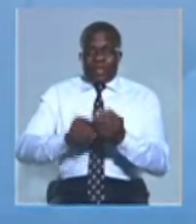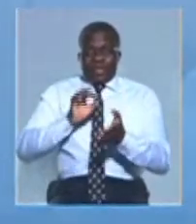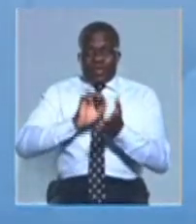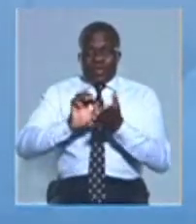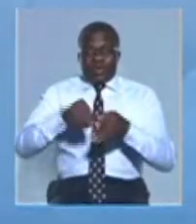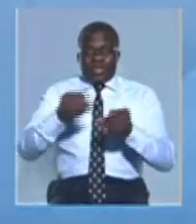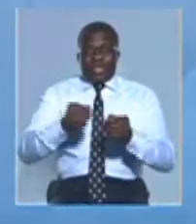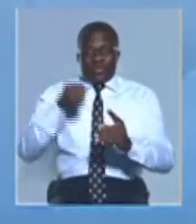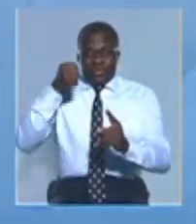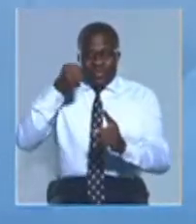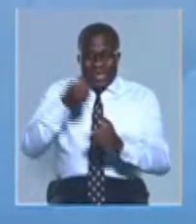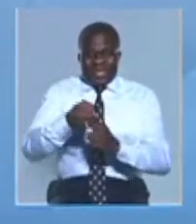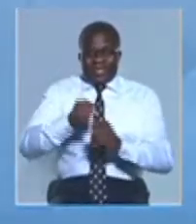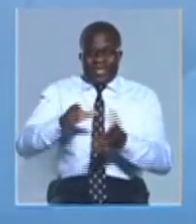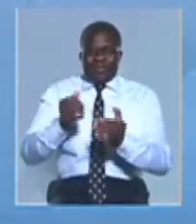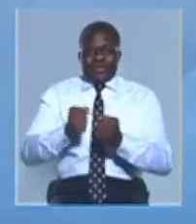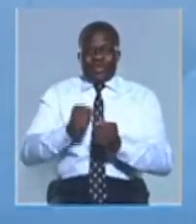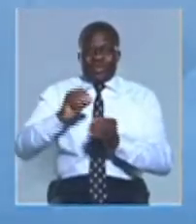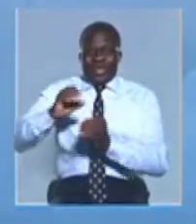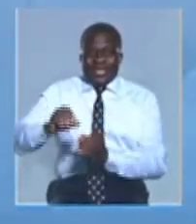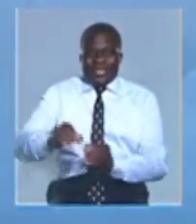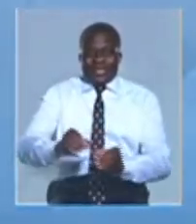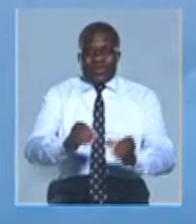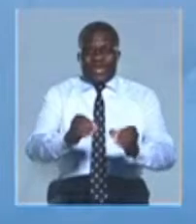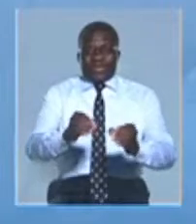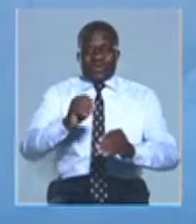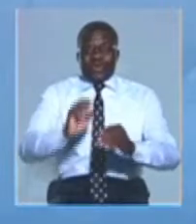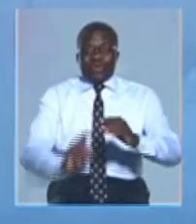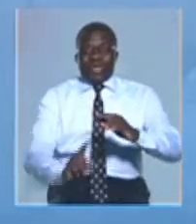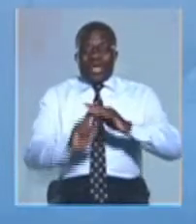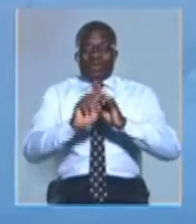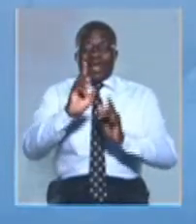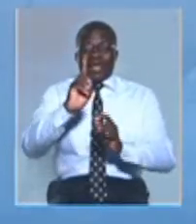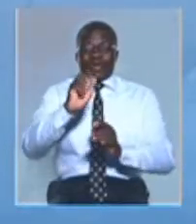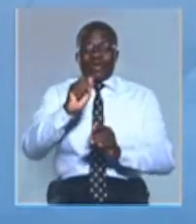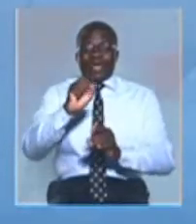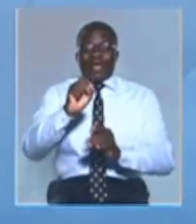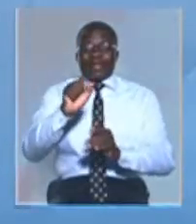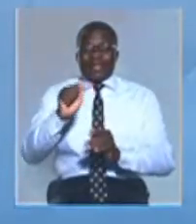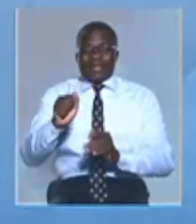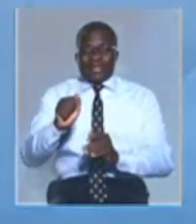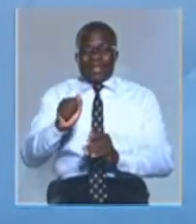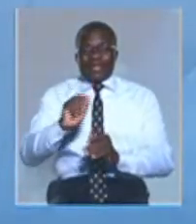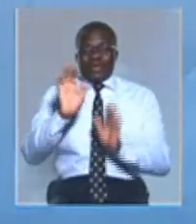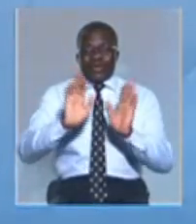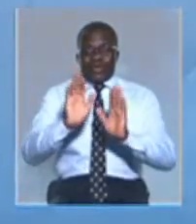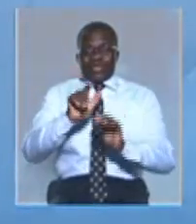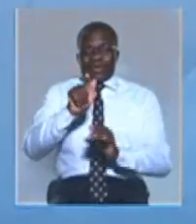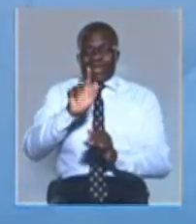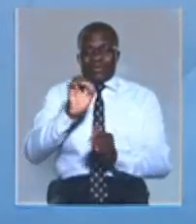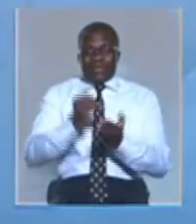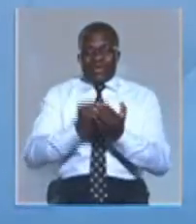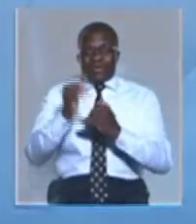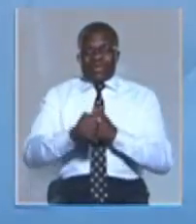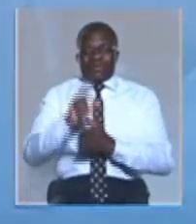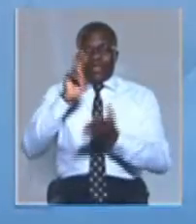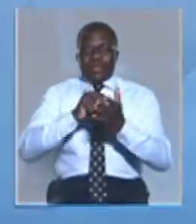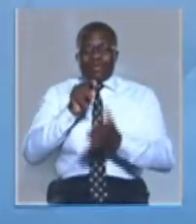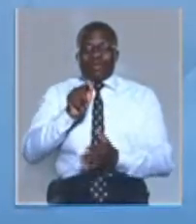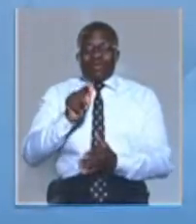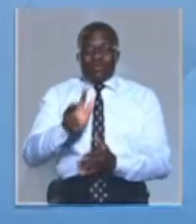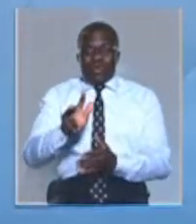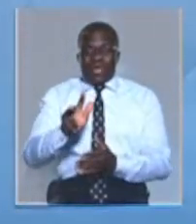de l'accident mortel de la circulation survenu à Dassazoumé le dimanche 29 janvier